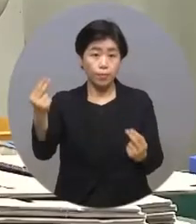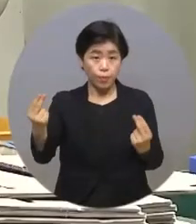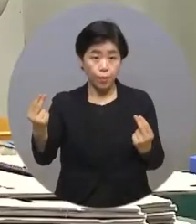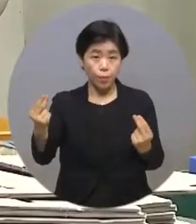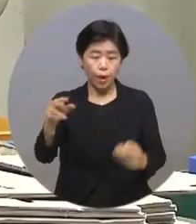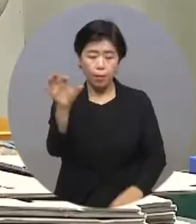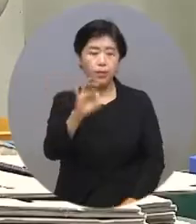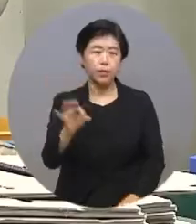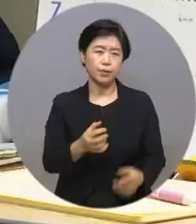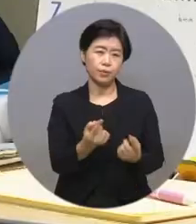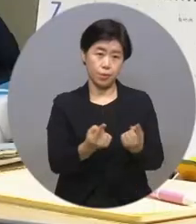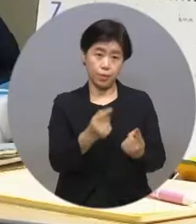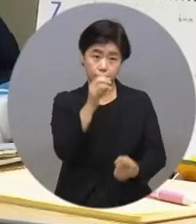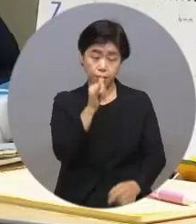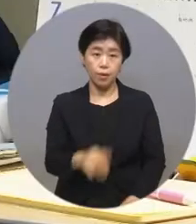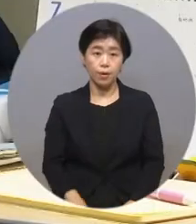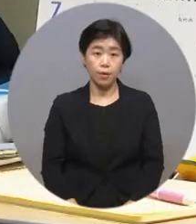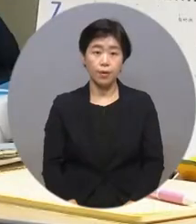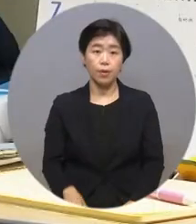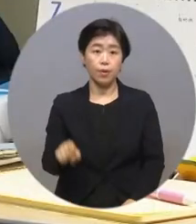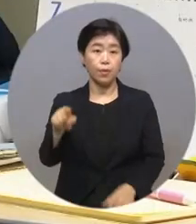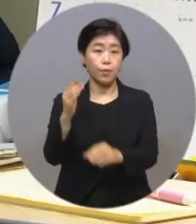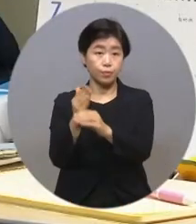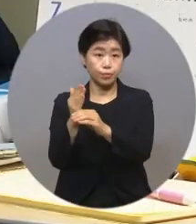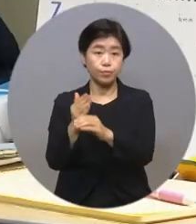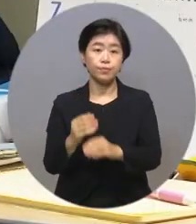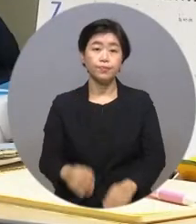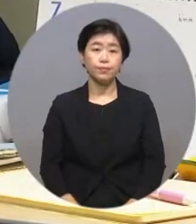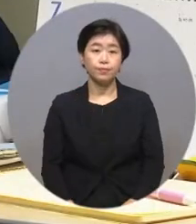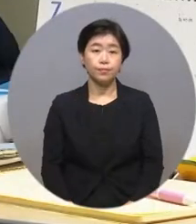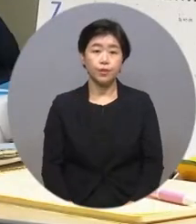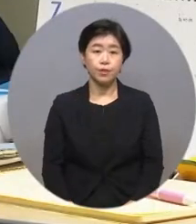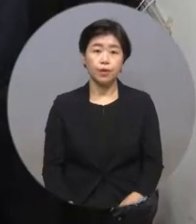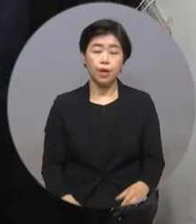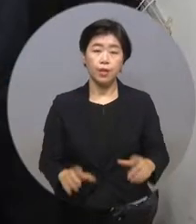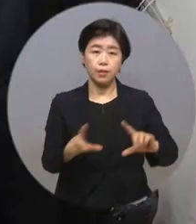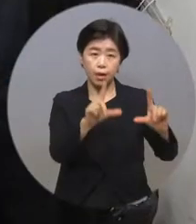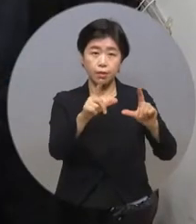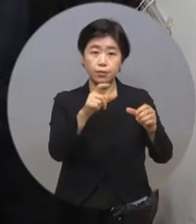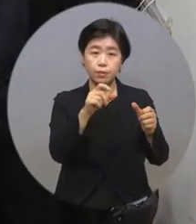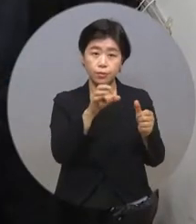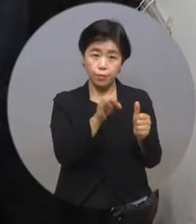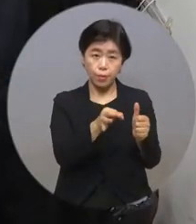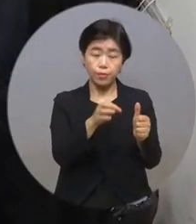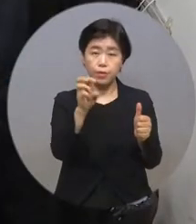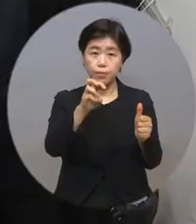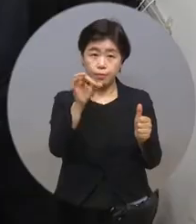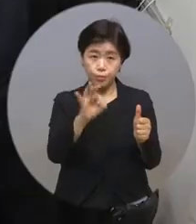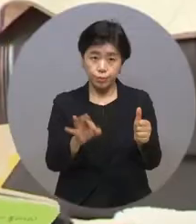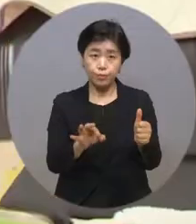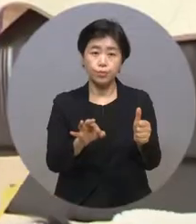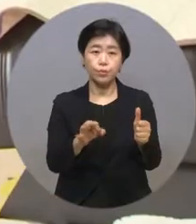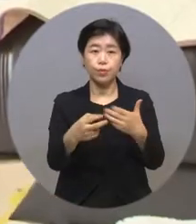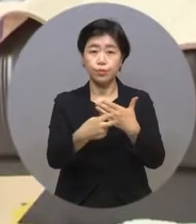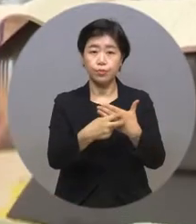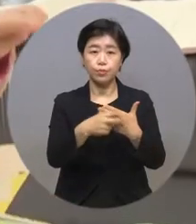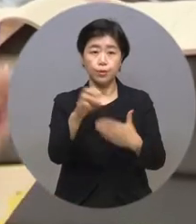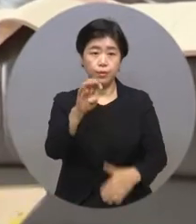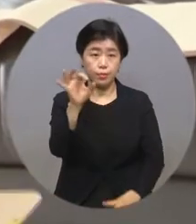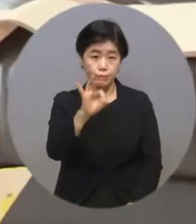비율을 적용해 결정하며 기준 중 소득대비 생계에 밴을 30% 의료계 받는 40% 주거급여 는